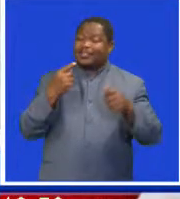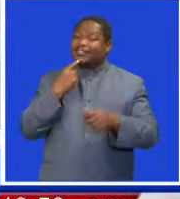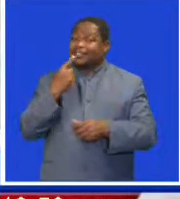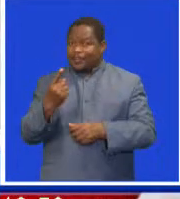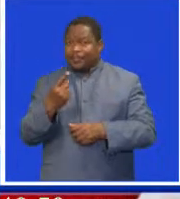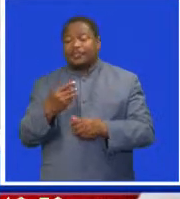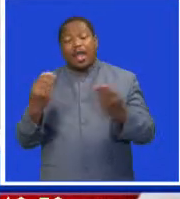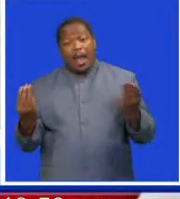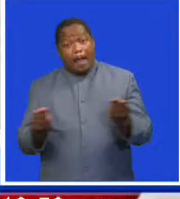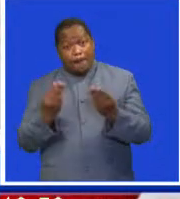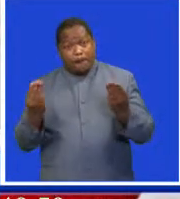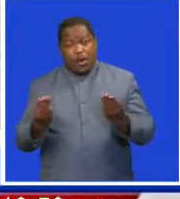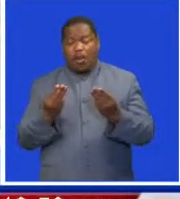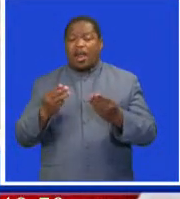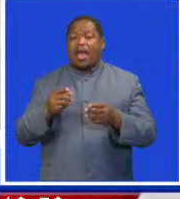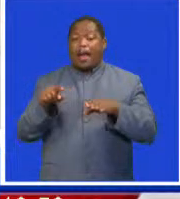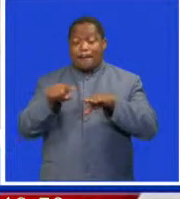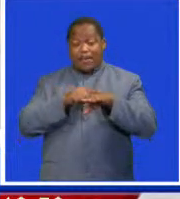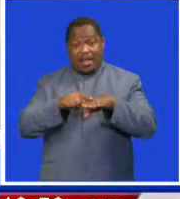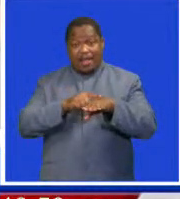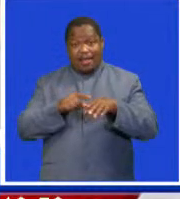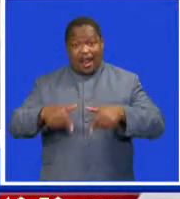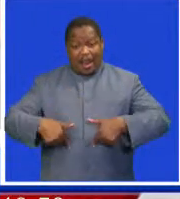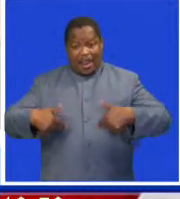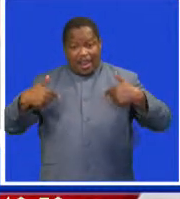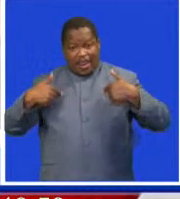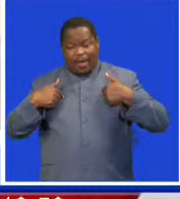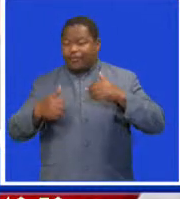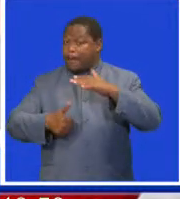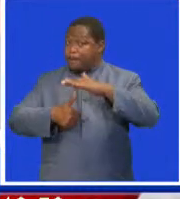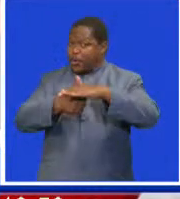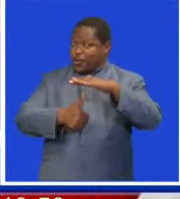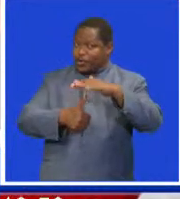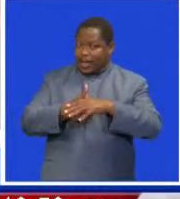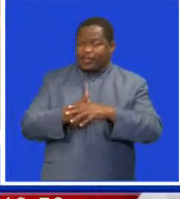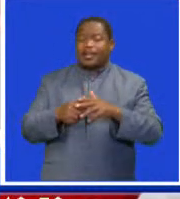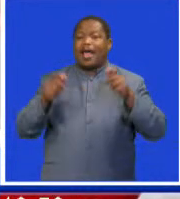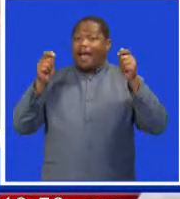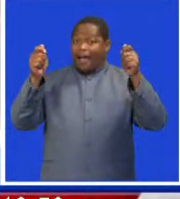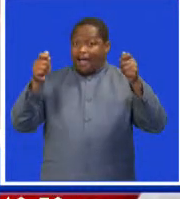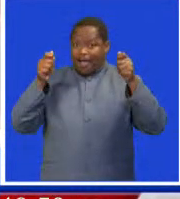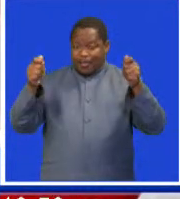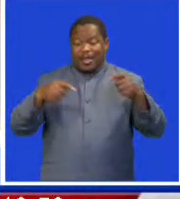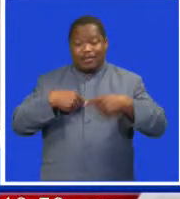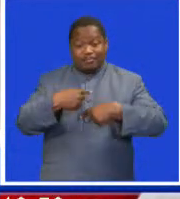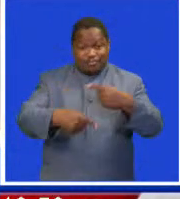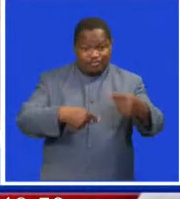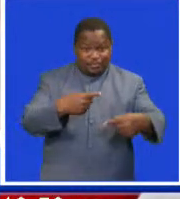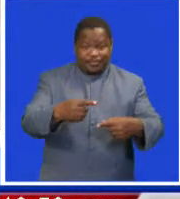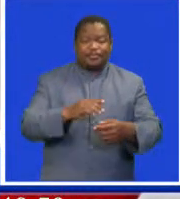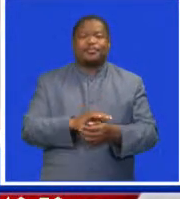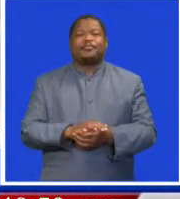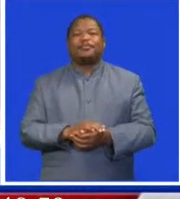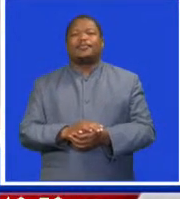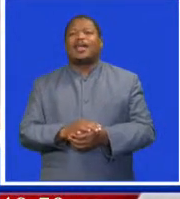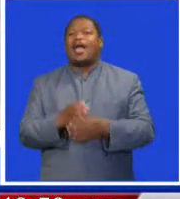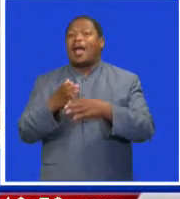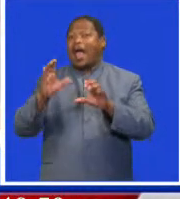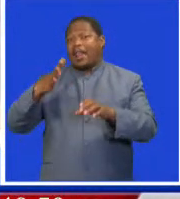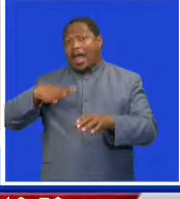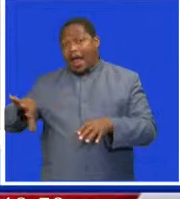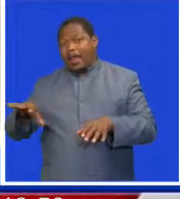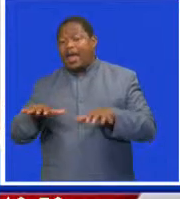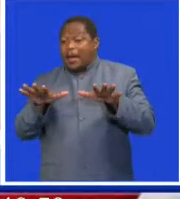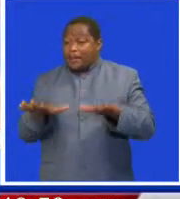Lives Matter. Lo mkhankaso lubone lamanye emave emhlaba ungenela lokufaka ikhathi live leNgilandi, Canada neSwitzerland kulamanye.